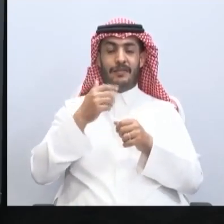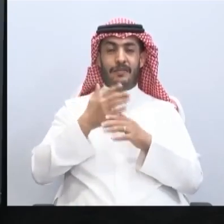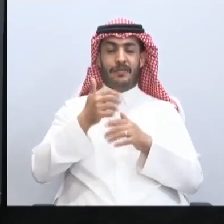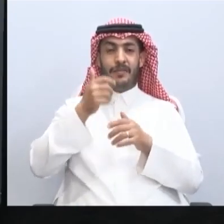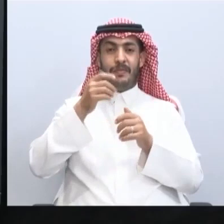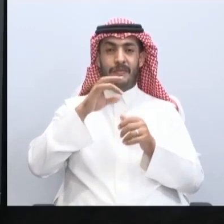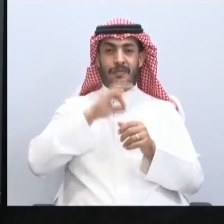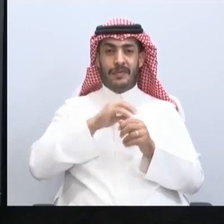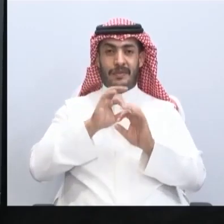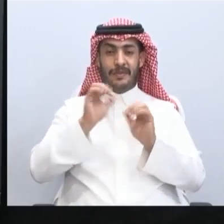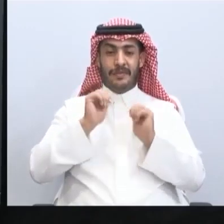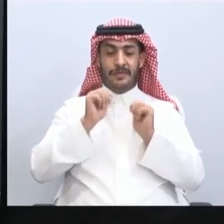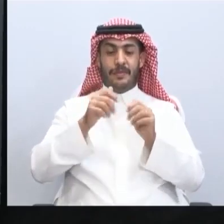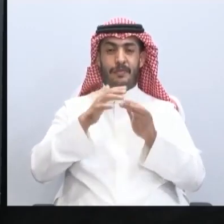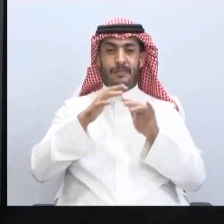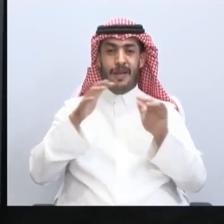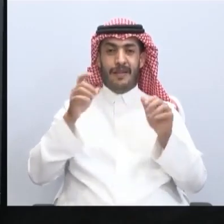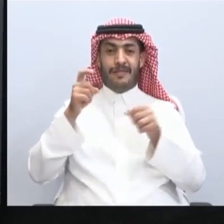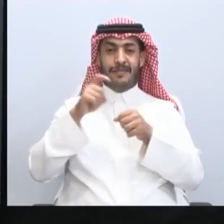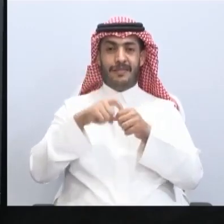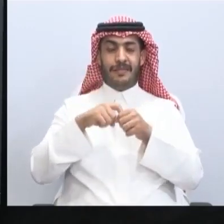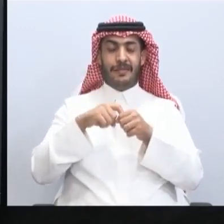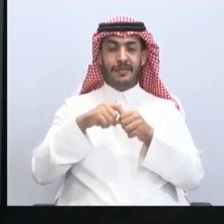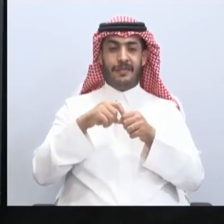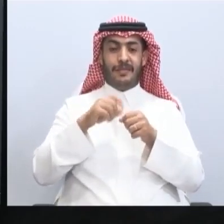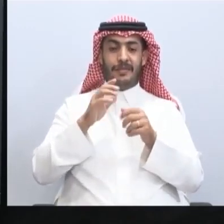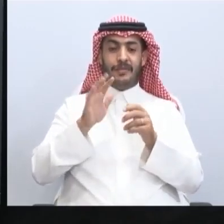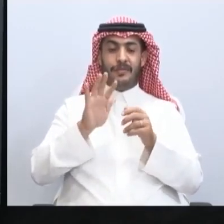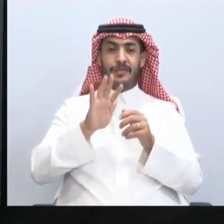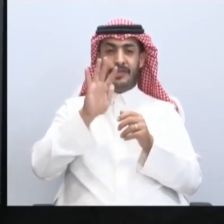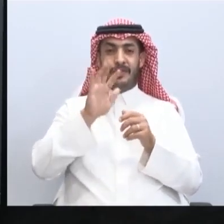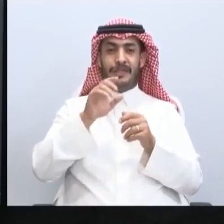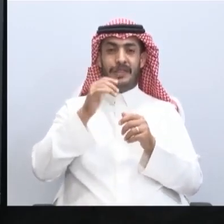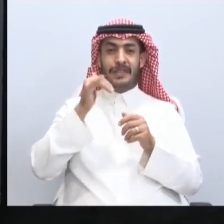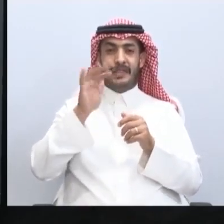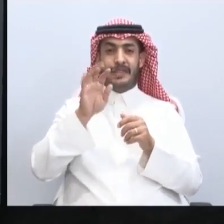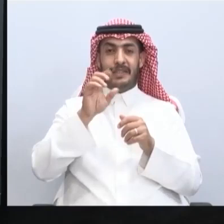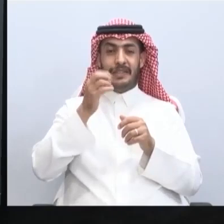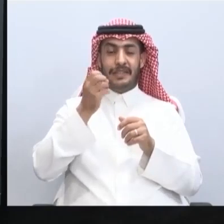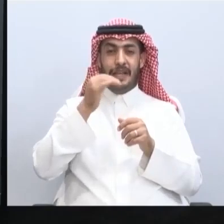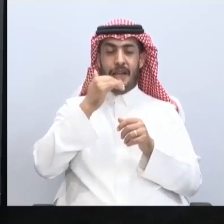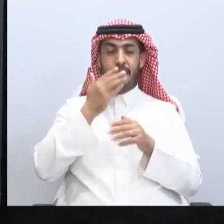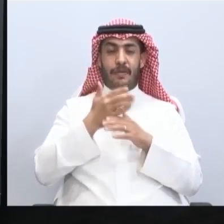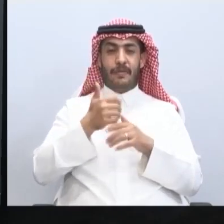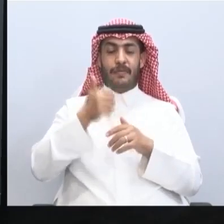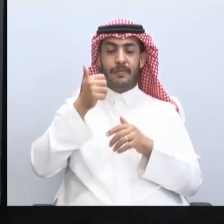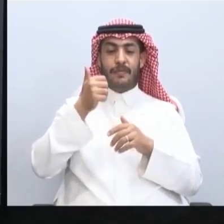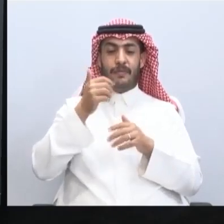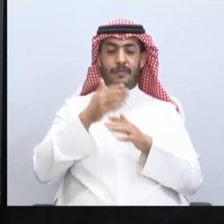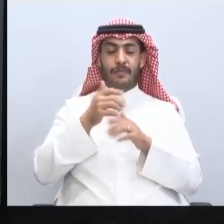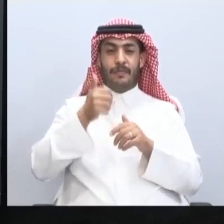ذات منفذ بحري ممتازين في شرق شبه الجزيره العربيه هذا ادى الى